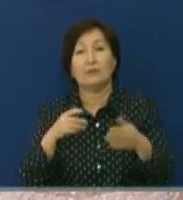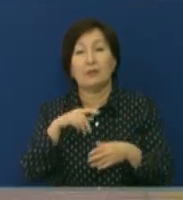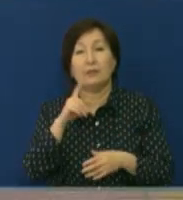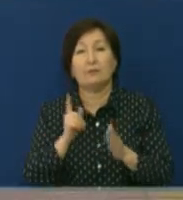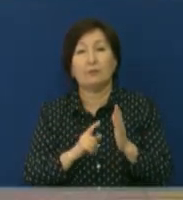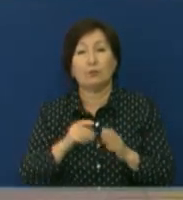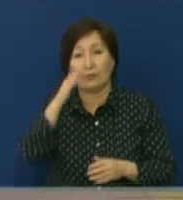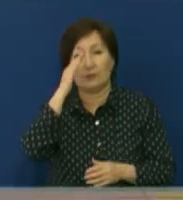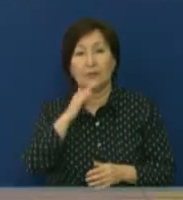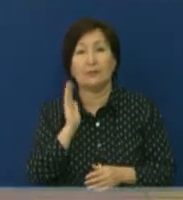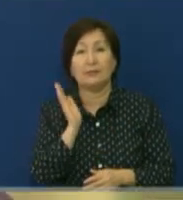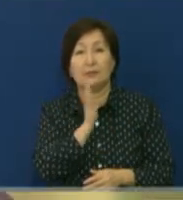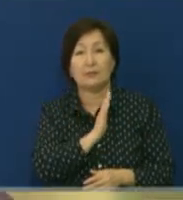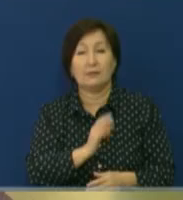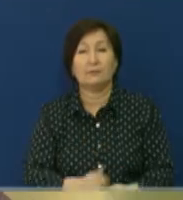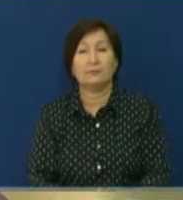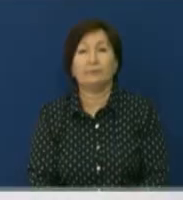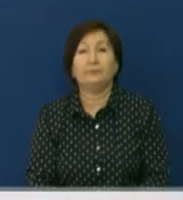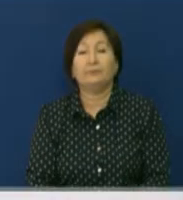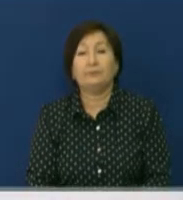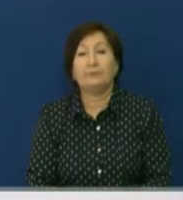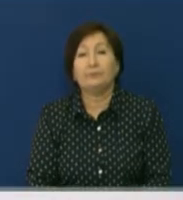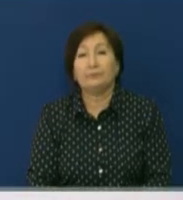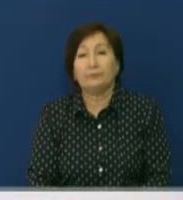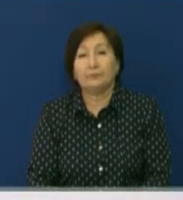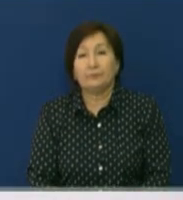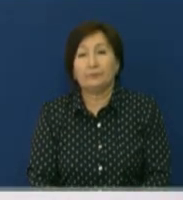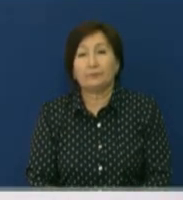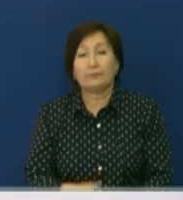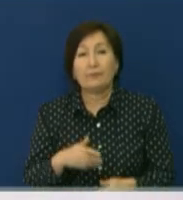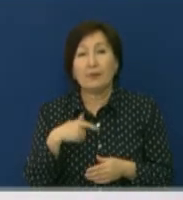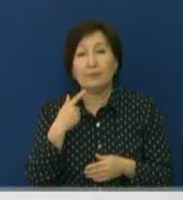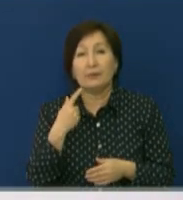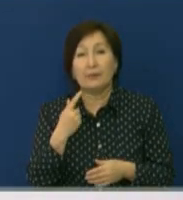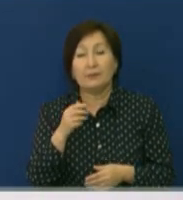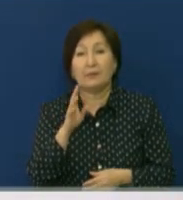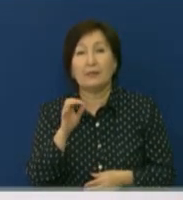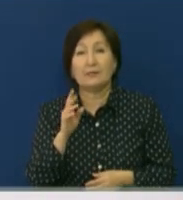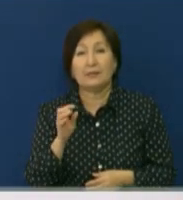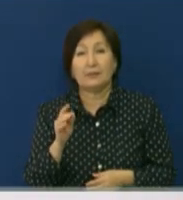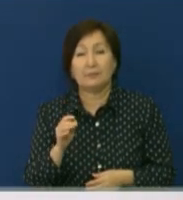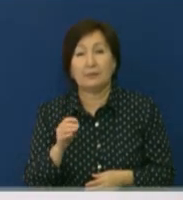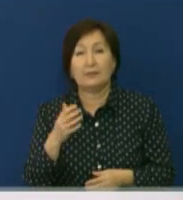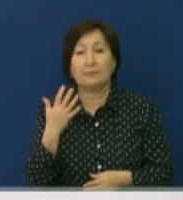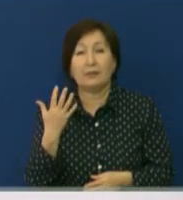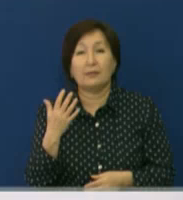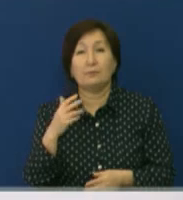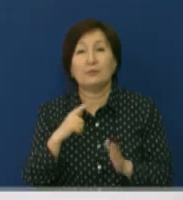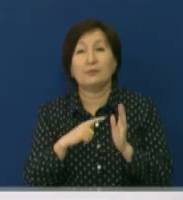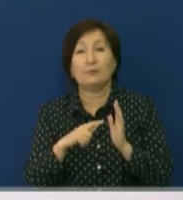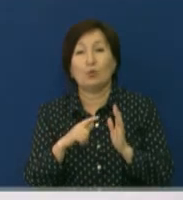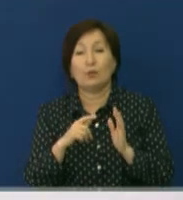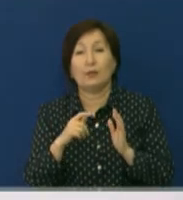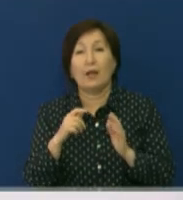наркоз самади же бисин казино в телеканал семьи по данным казгидромет а с 5 по 7 октября на территории страны